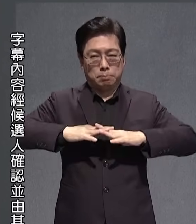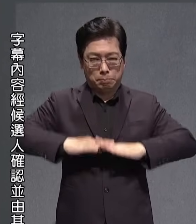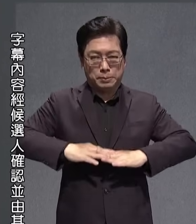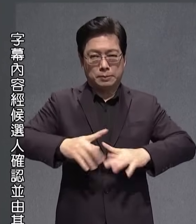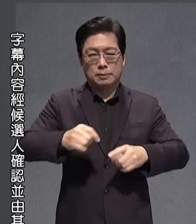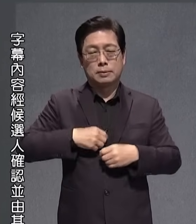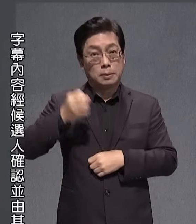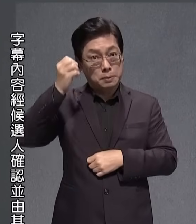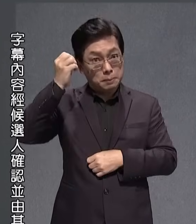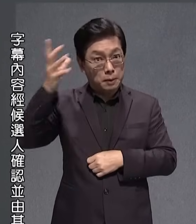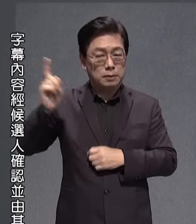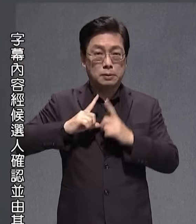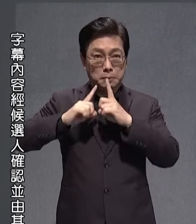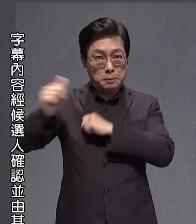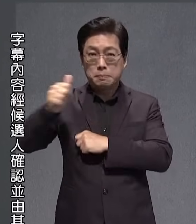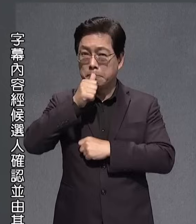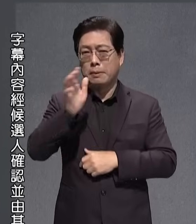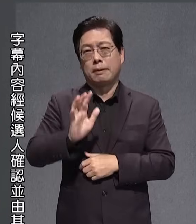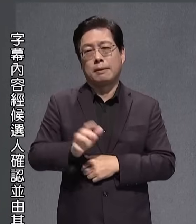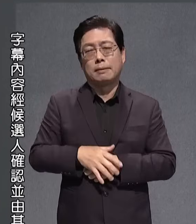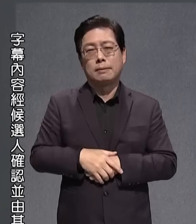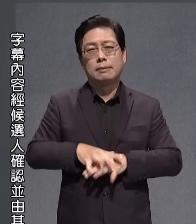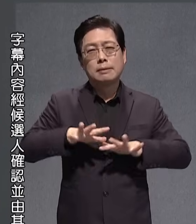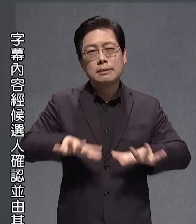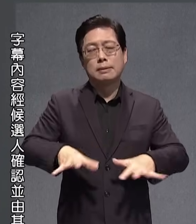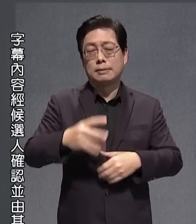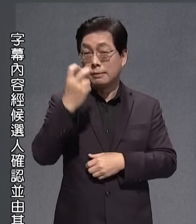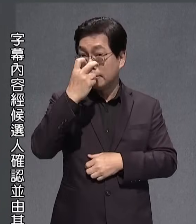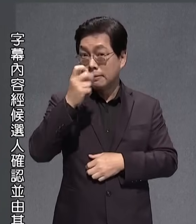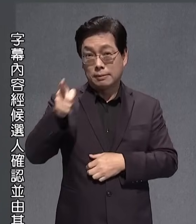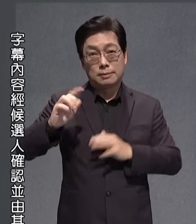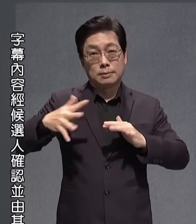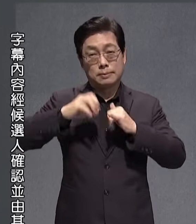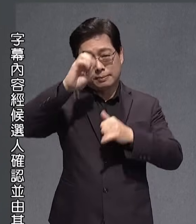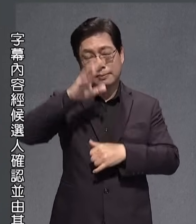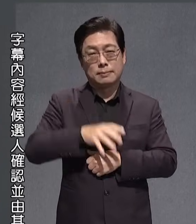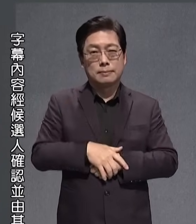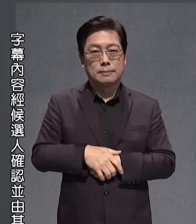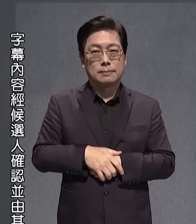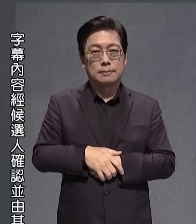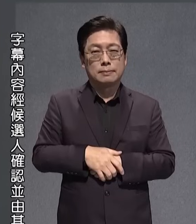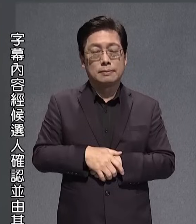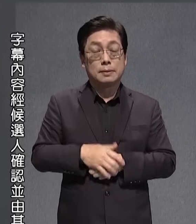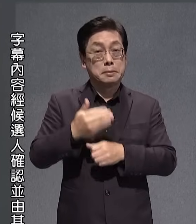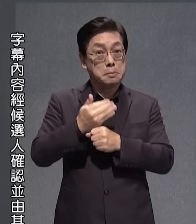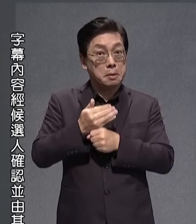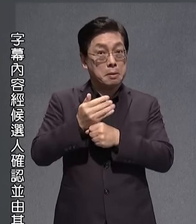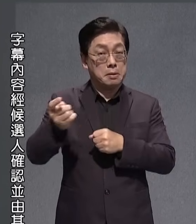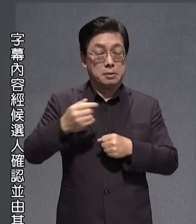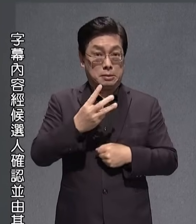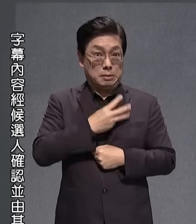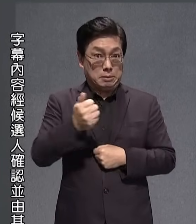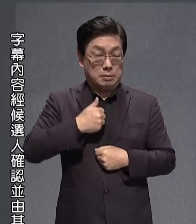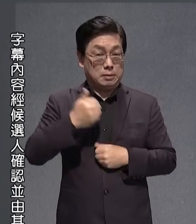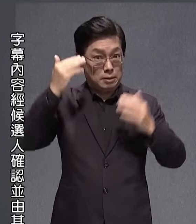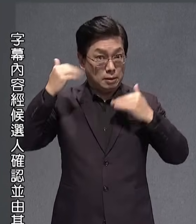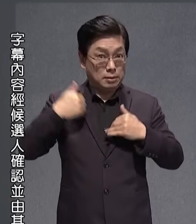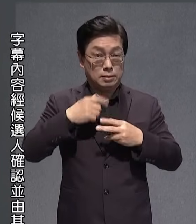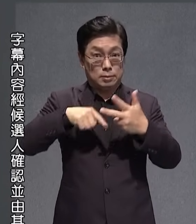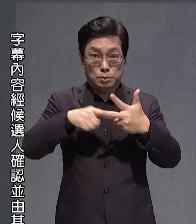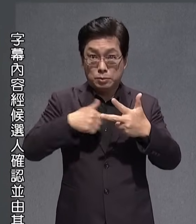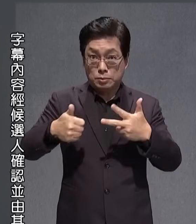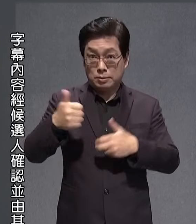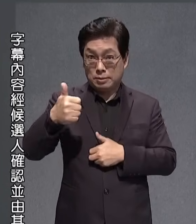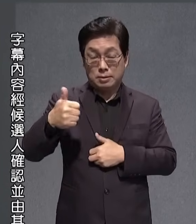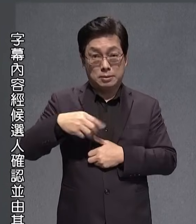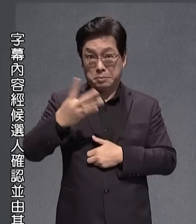了落叶归根啊。我们再看看现在国民党以马英九、赵少康、韩国瑜、朱立伦为